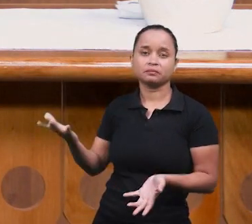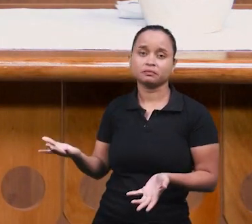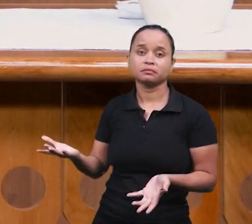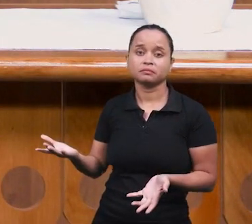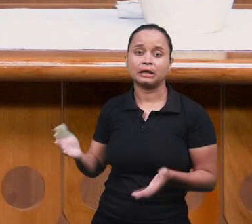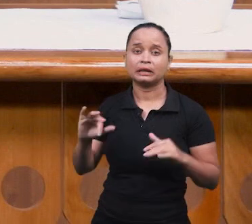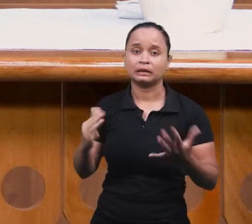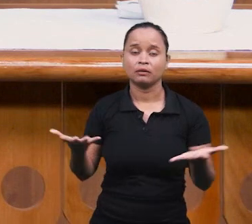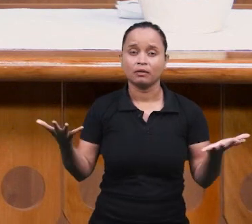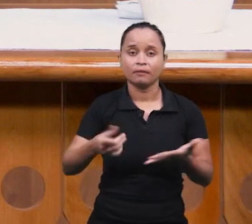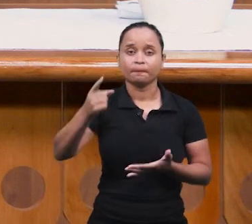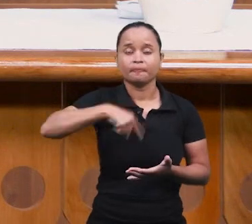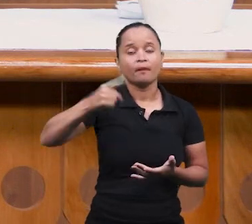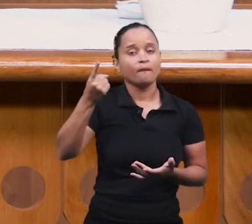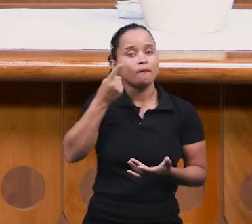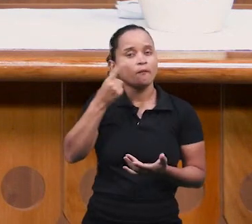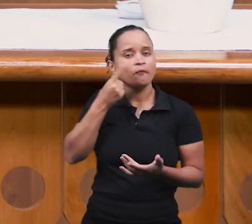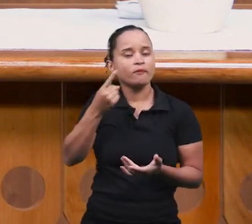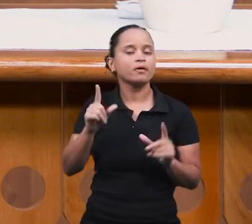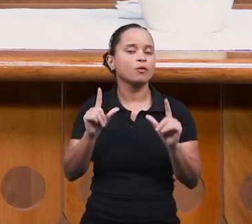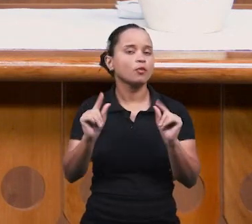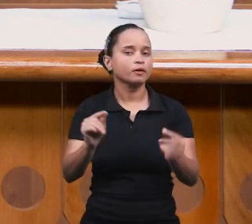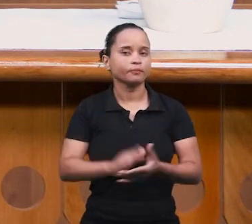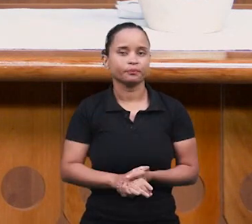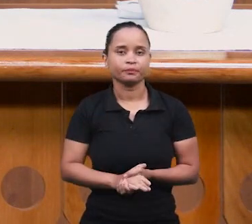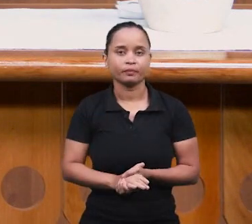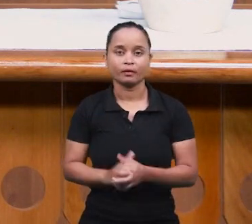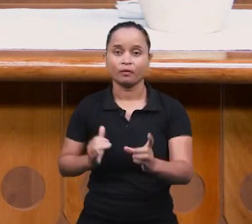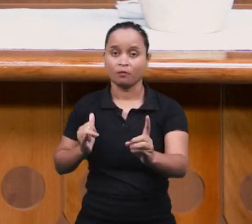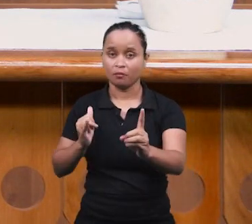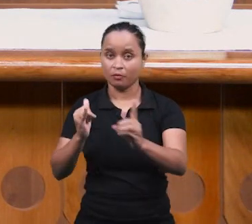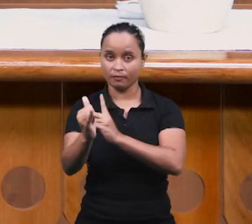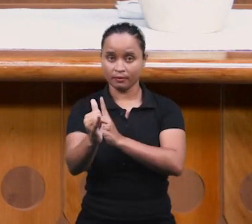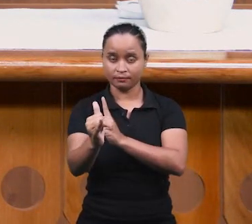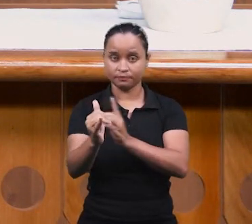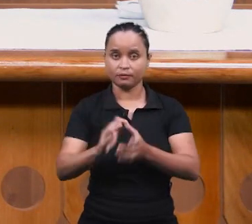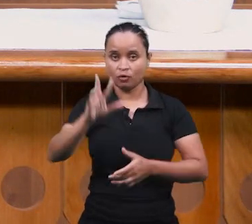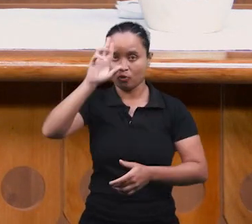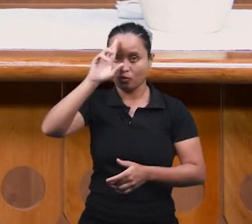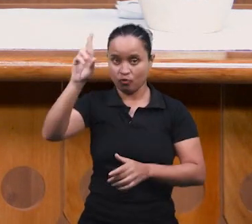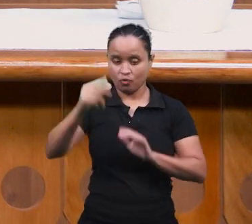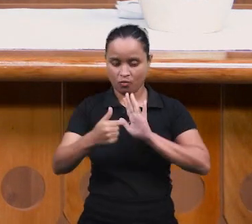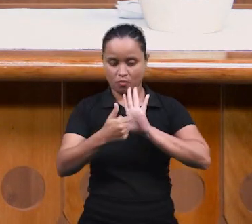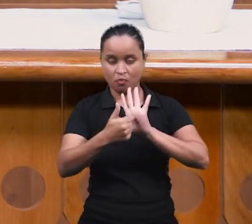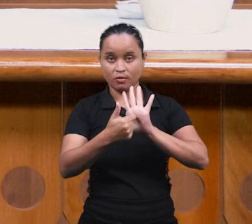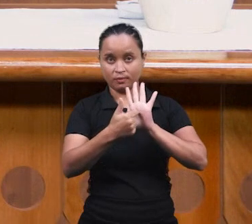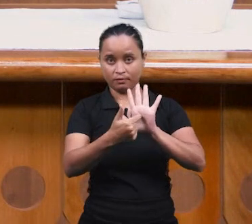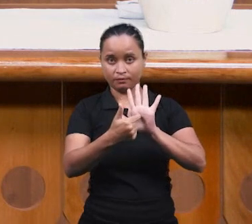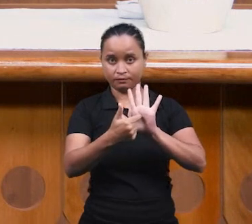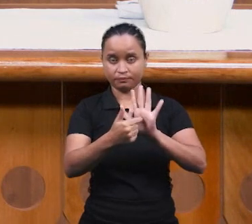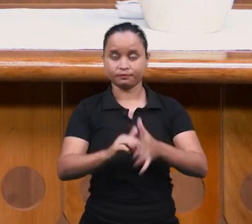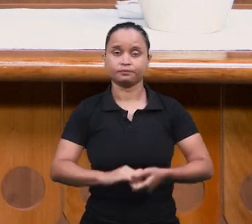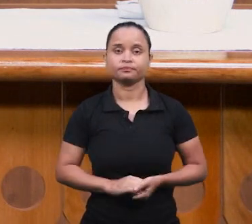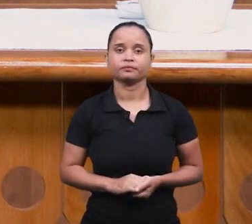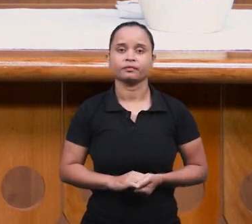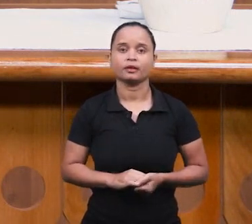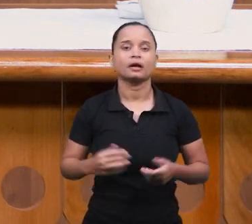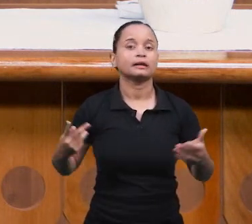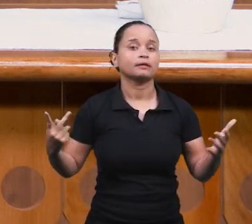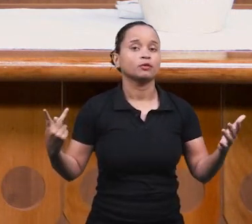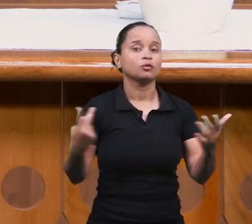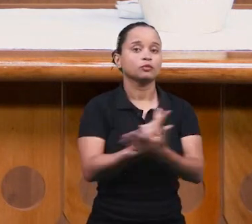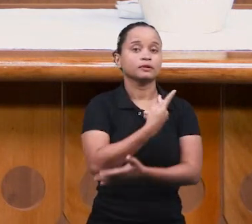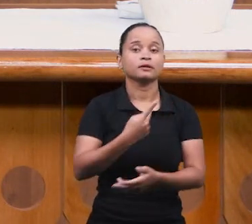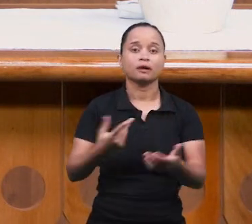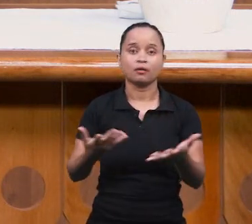lui ne l'ont pas reçu. Donc nous voyons comme prophétiquement le Seigneur va montrer ce qui se passait